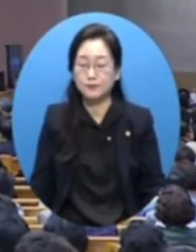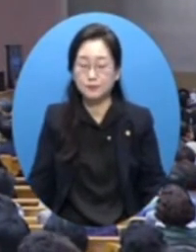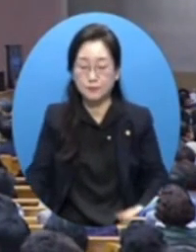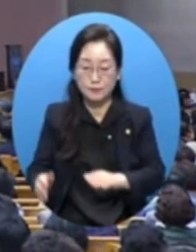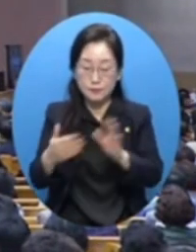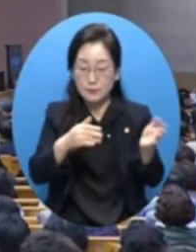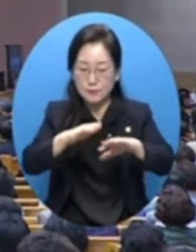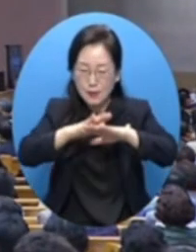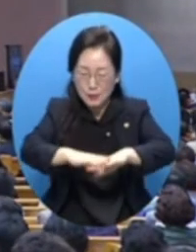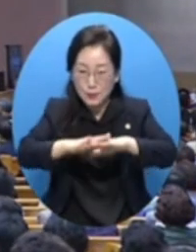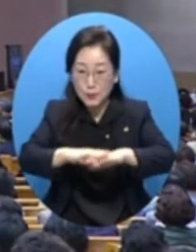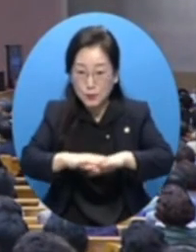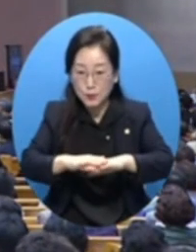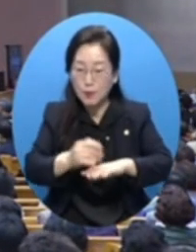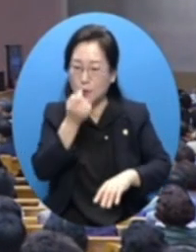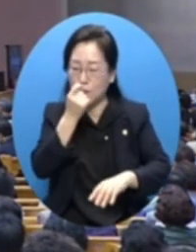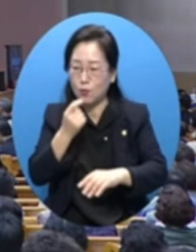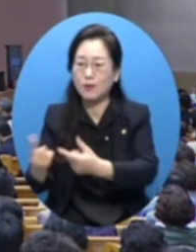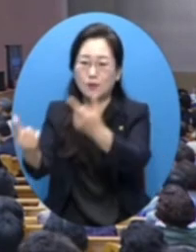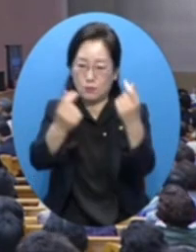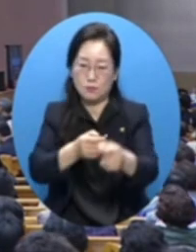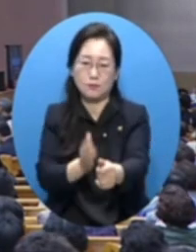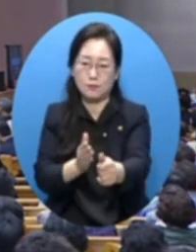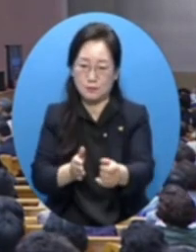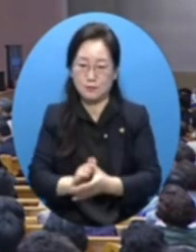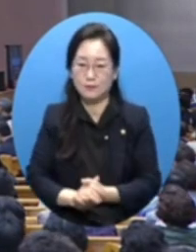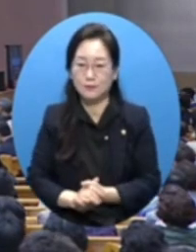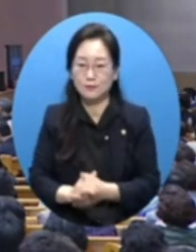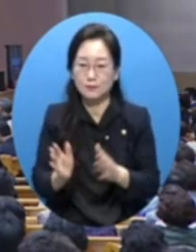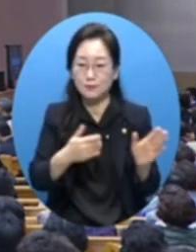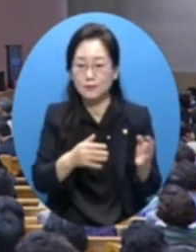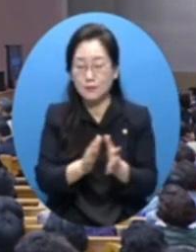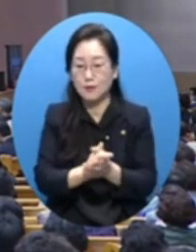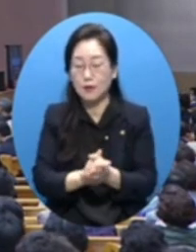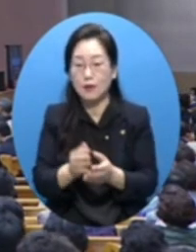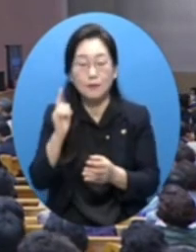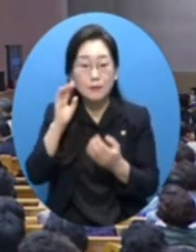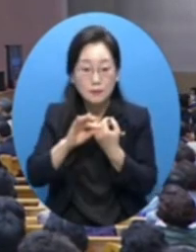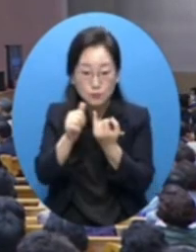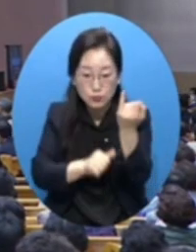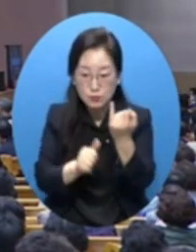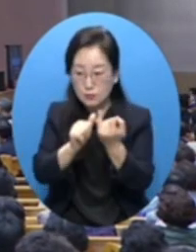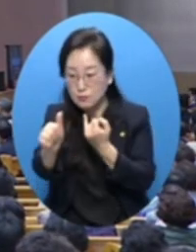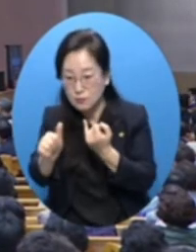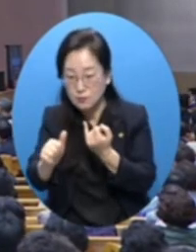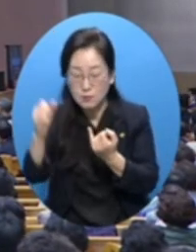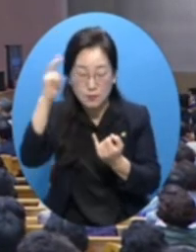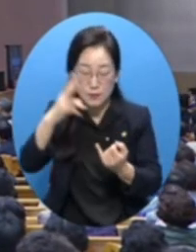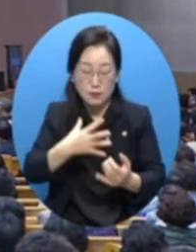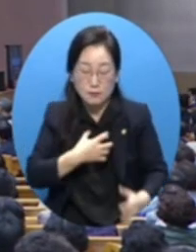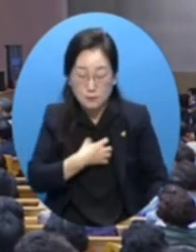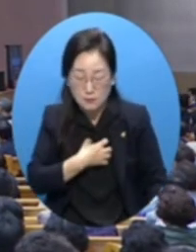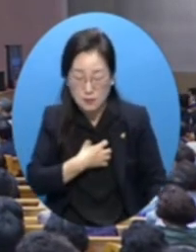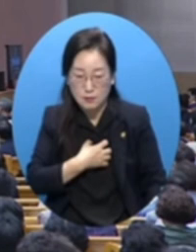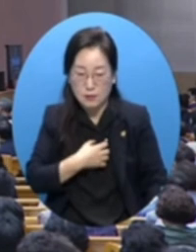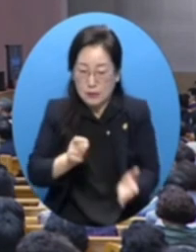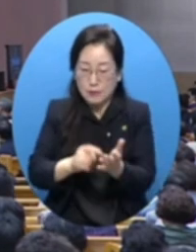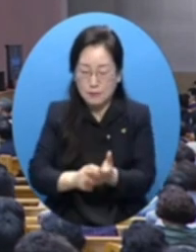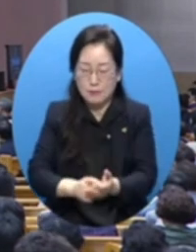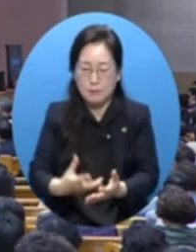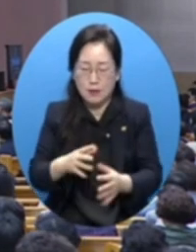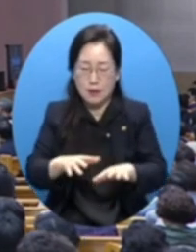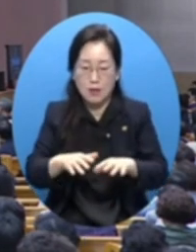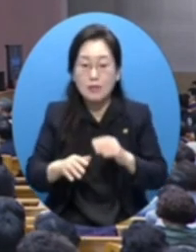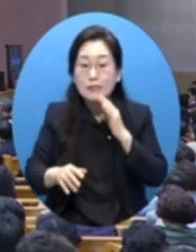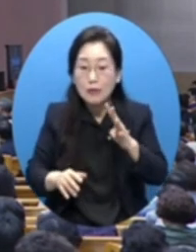심폐소생을 다 배워놓는 게 좋은 것 같아요. 남편이 아내가 심장에 문제가 있다고 하면 급히 심장이 마비가 왔을 때